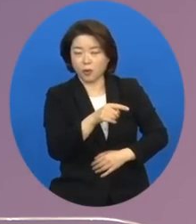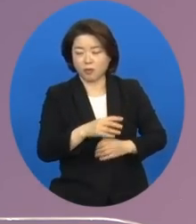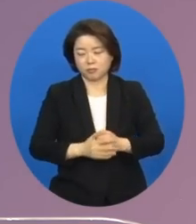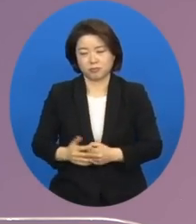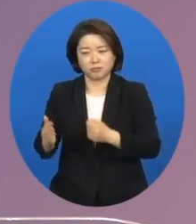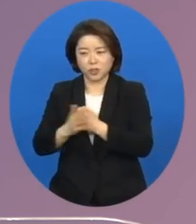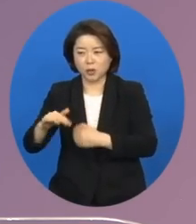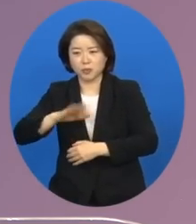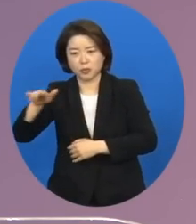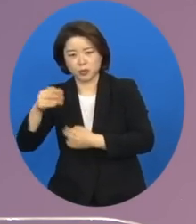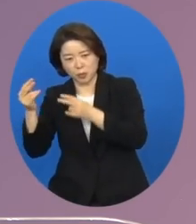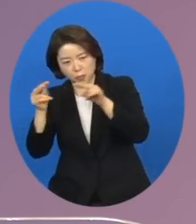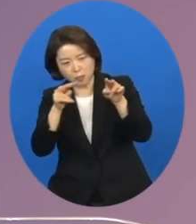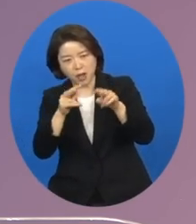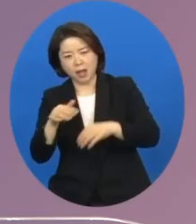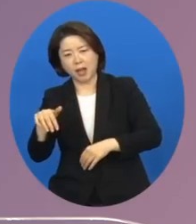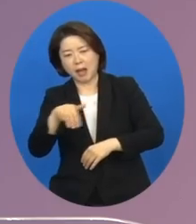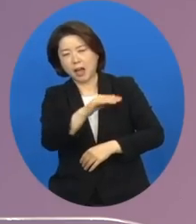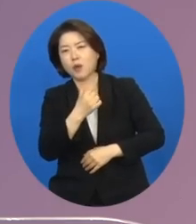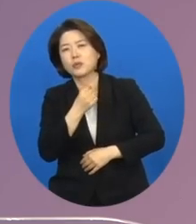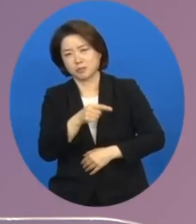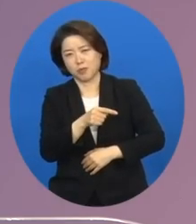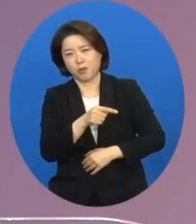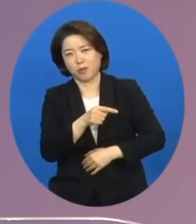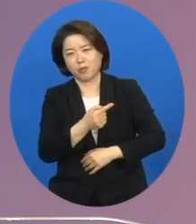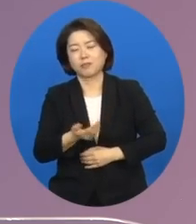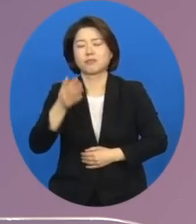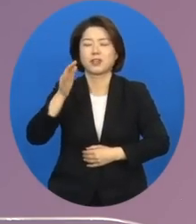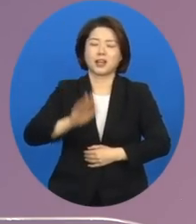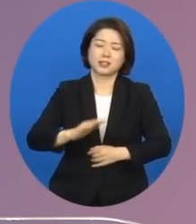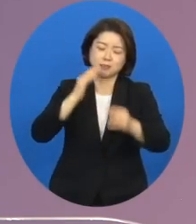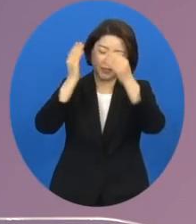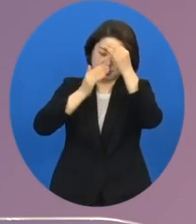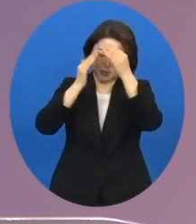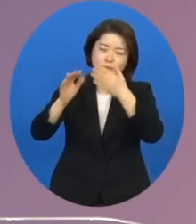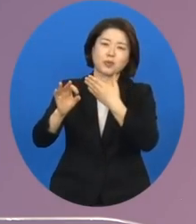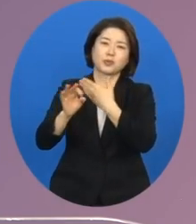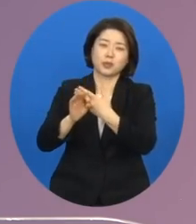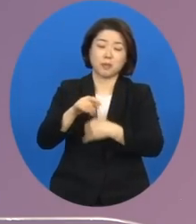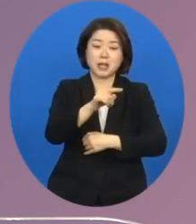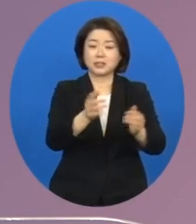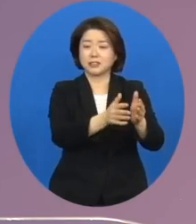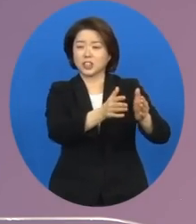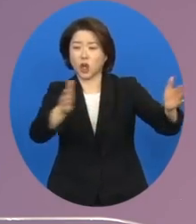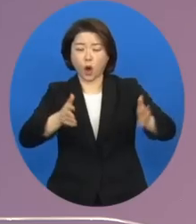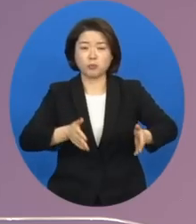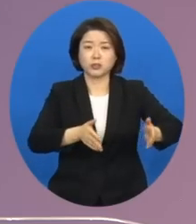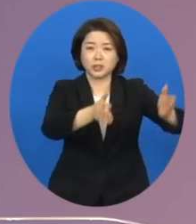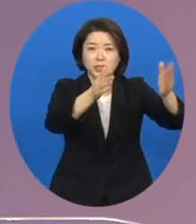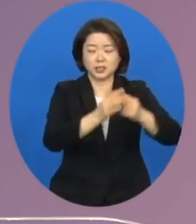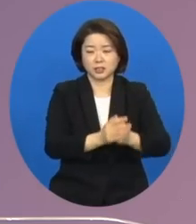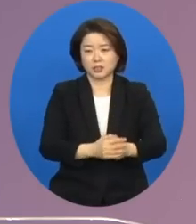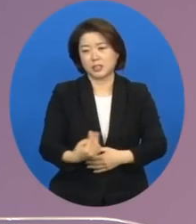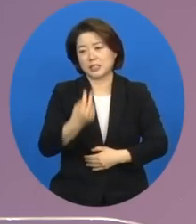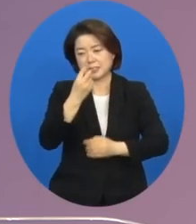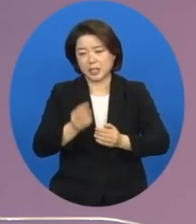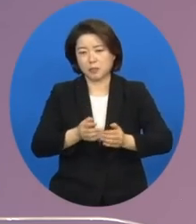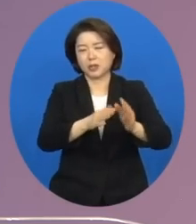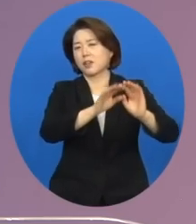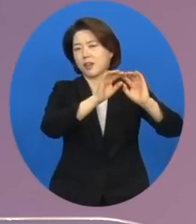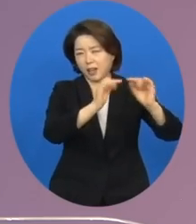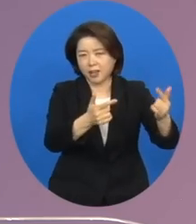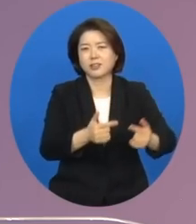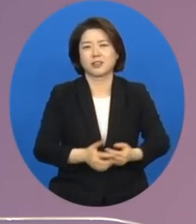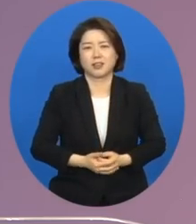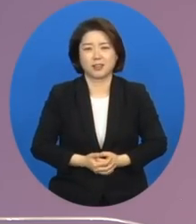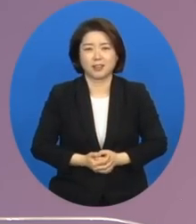그러니까 우리도 얼마나 갖고 싶습니까 그런데 성도라면 그 넓은 길이 생명의 길 아니라